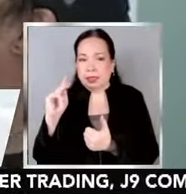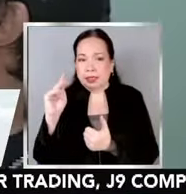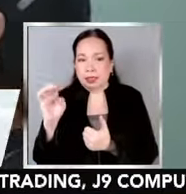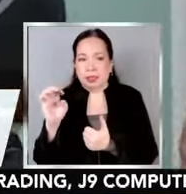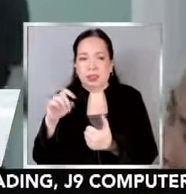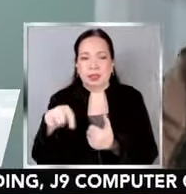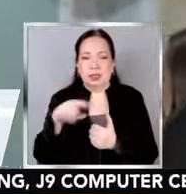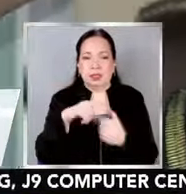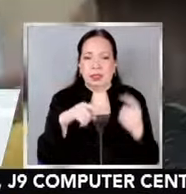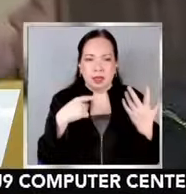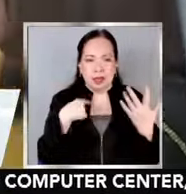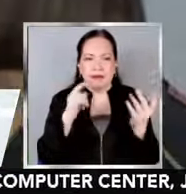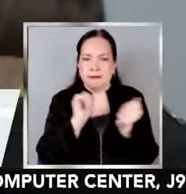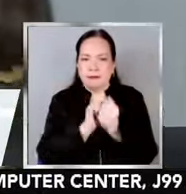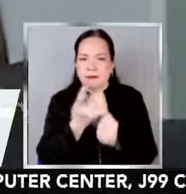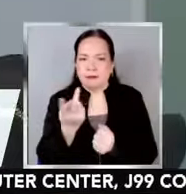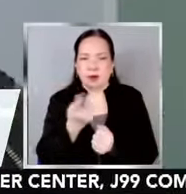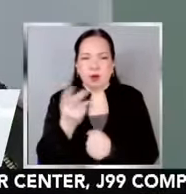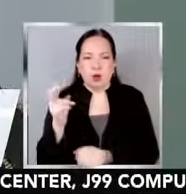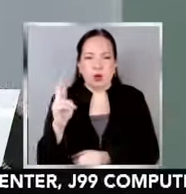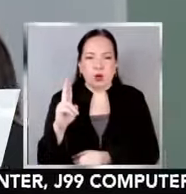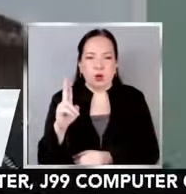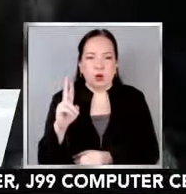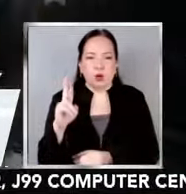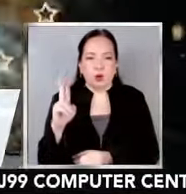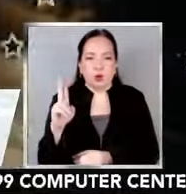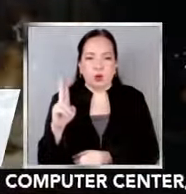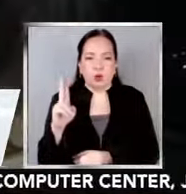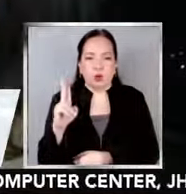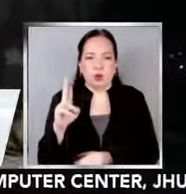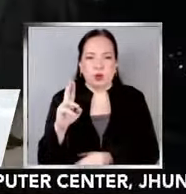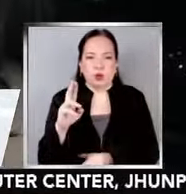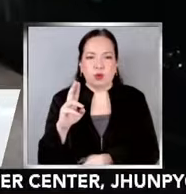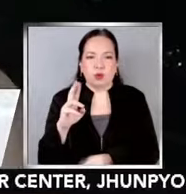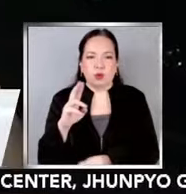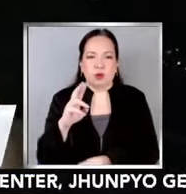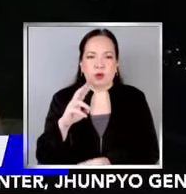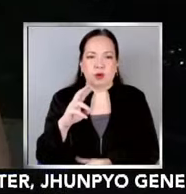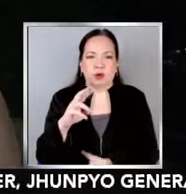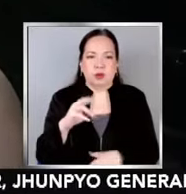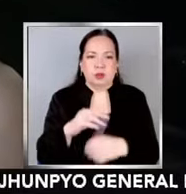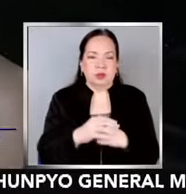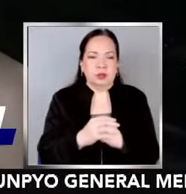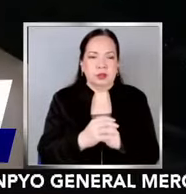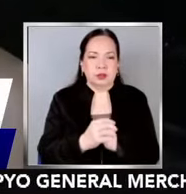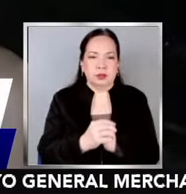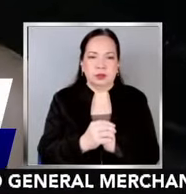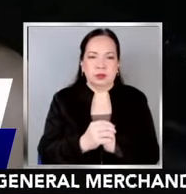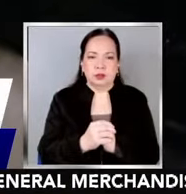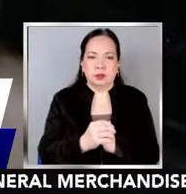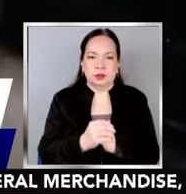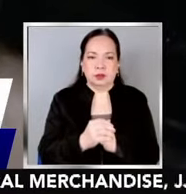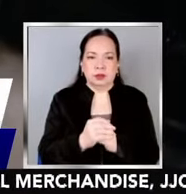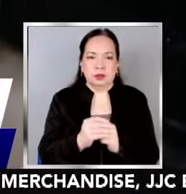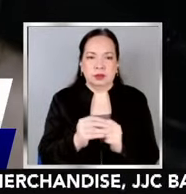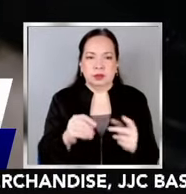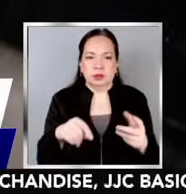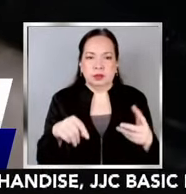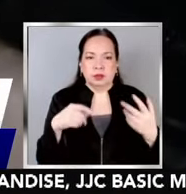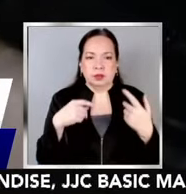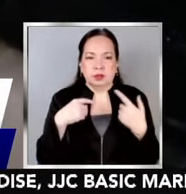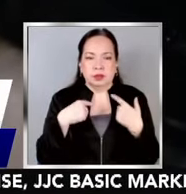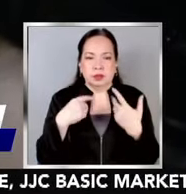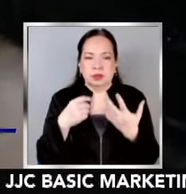ang kaibigang si Naruro at Bianca sa The Right One. Maganda naman yung friendship naming apat from the very beginning. Lagi namin pinag-uusapan